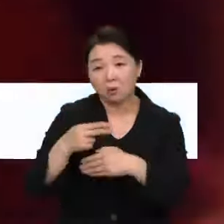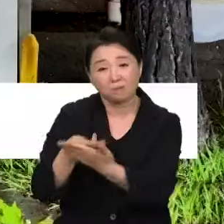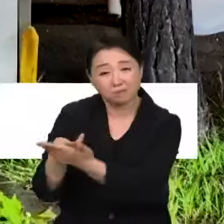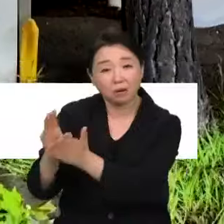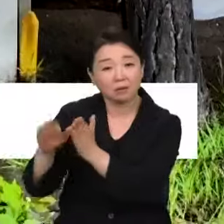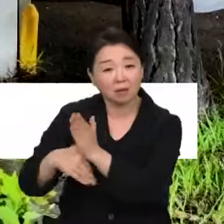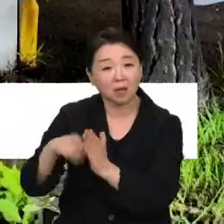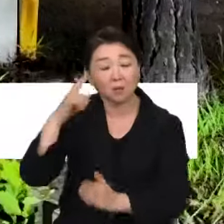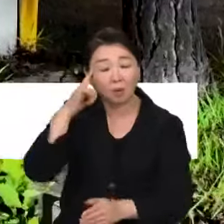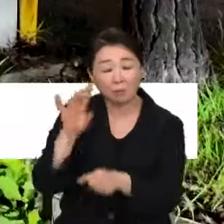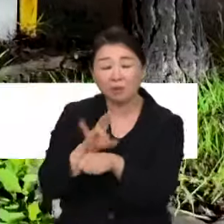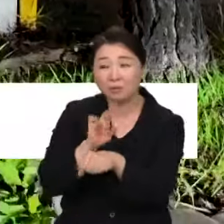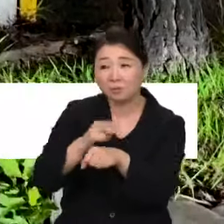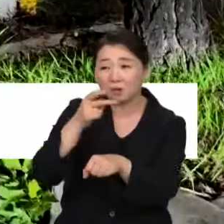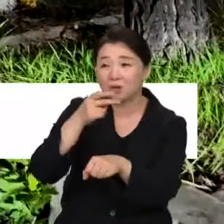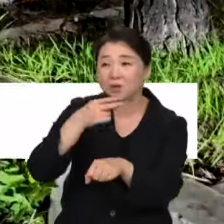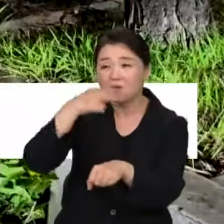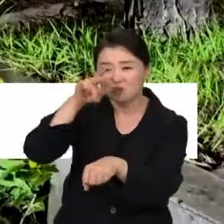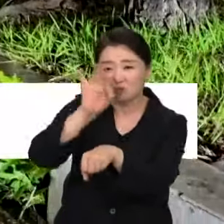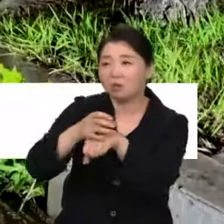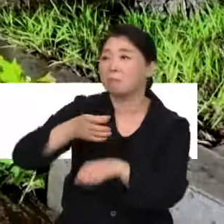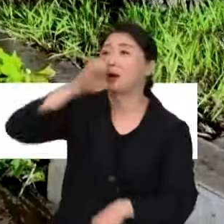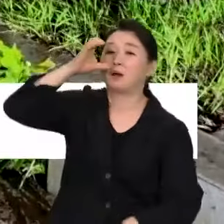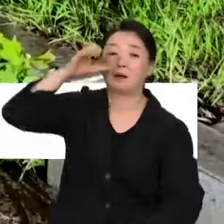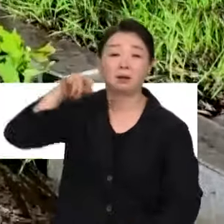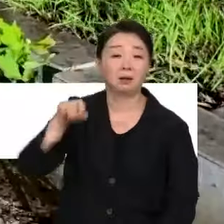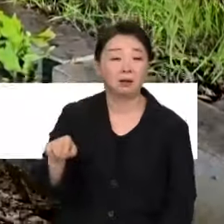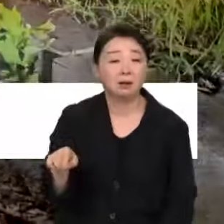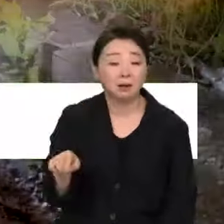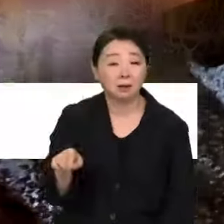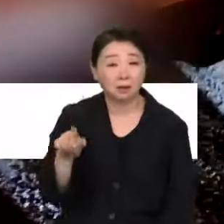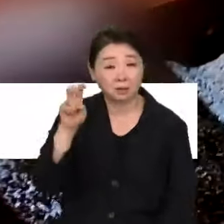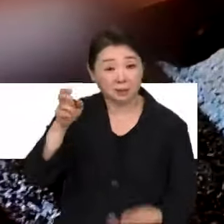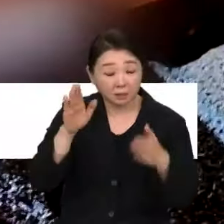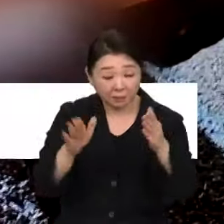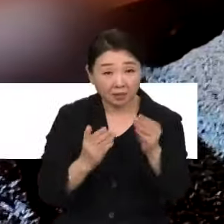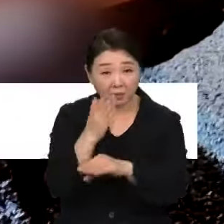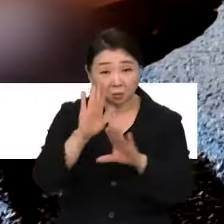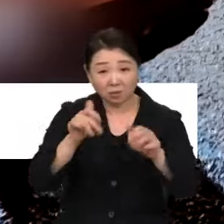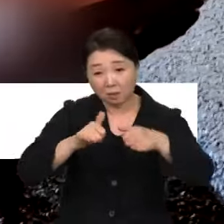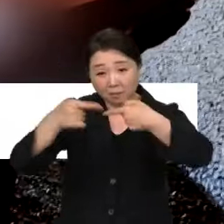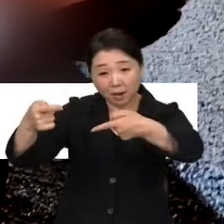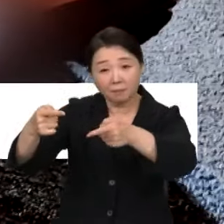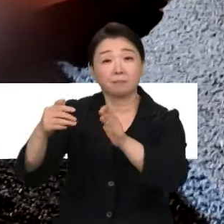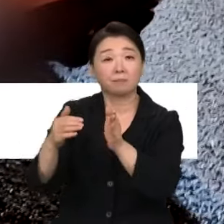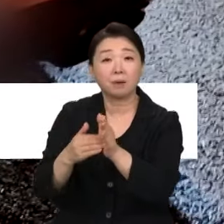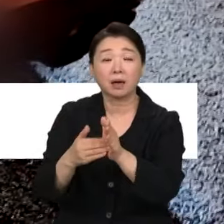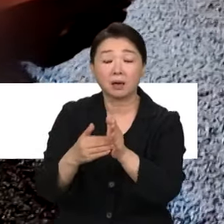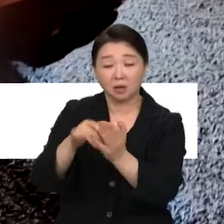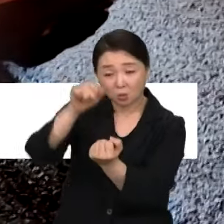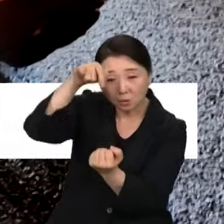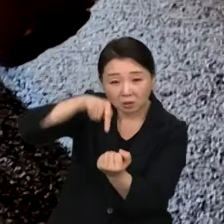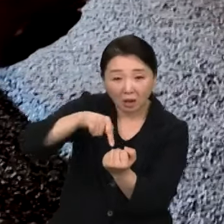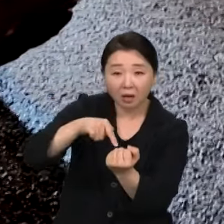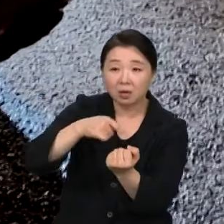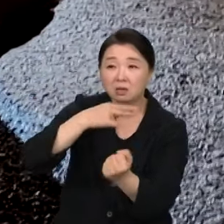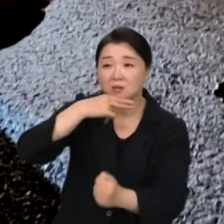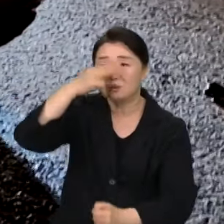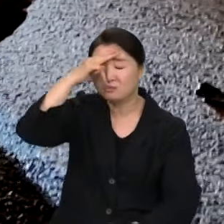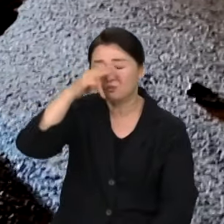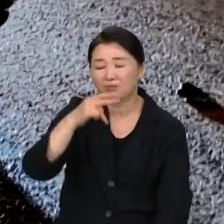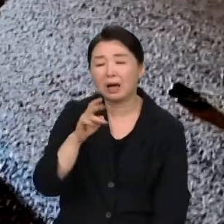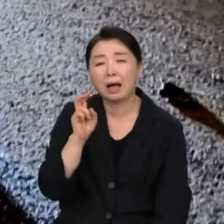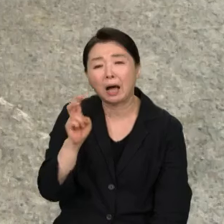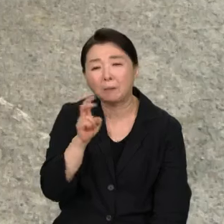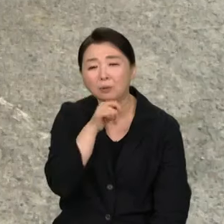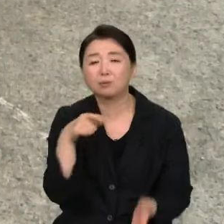타 편의점에서 술을 사 마셨습니다. 20일이 지난 오늘 재판에 넘겨졌는데 공소장엔 추정 음주 수치만